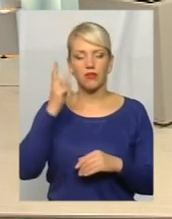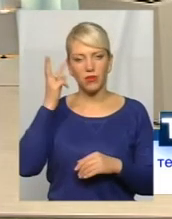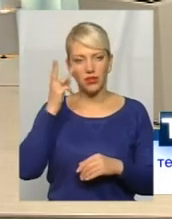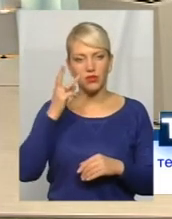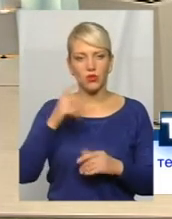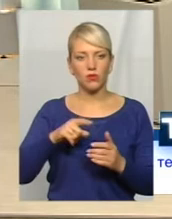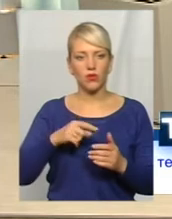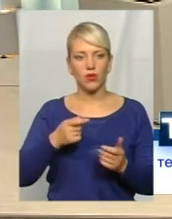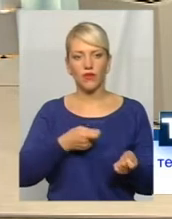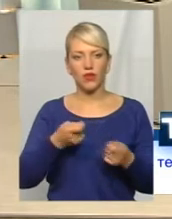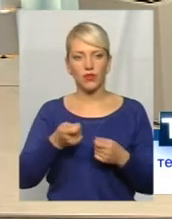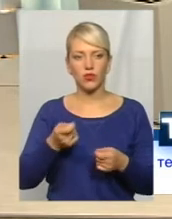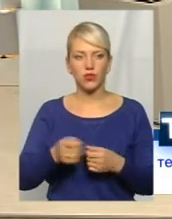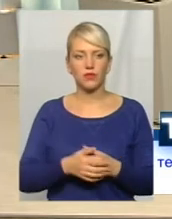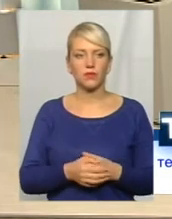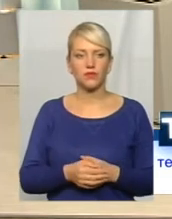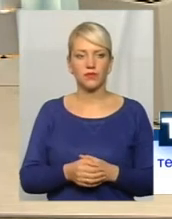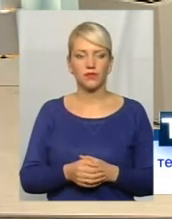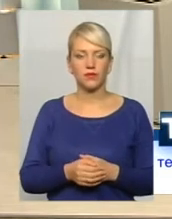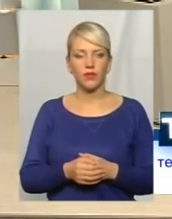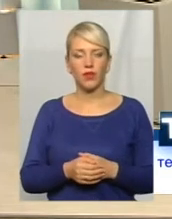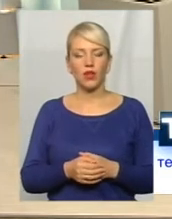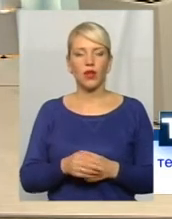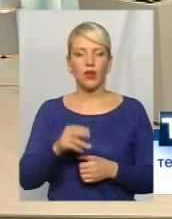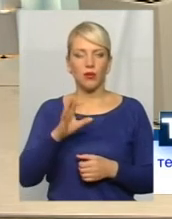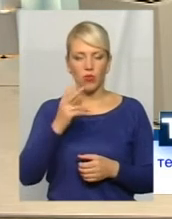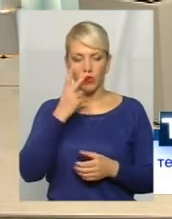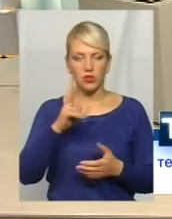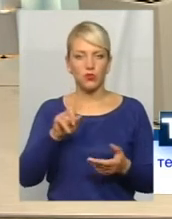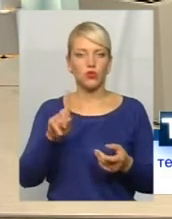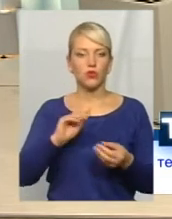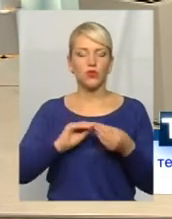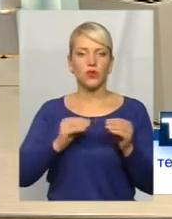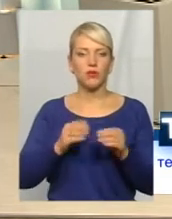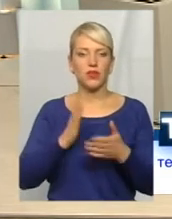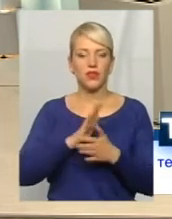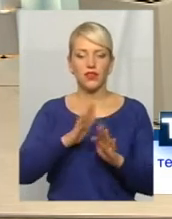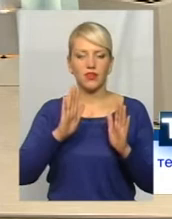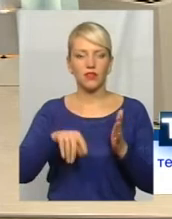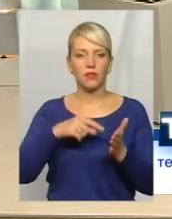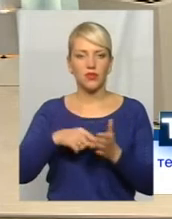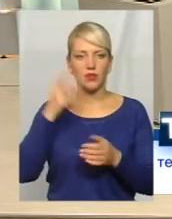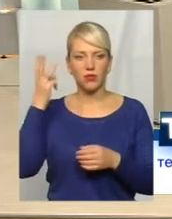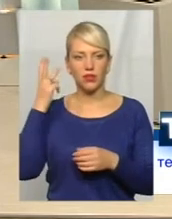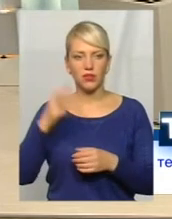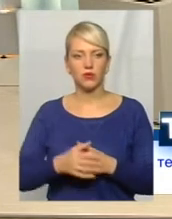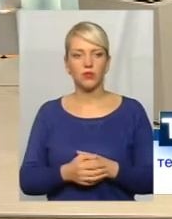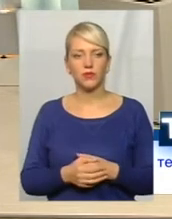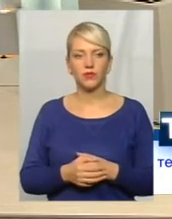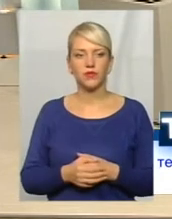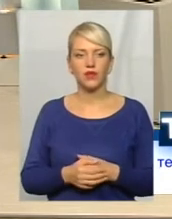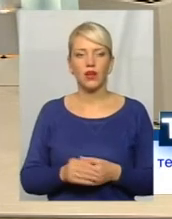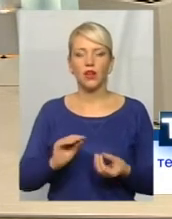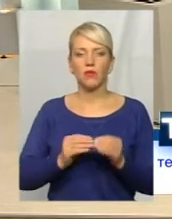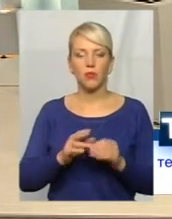проблема вивозу. Я далі продовжу, тому що все-таки проблеми, я не погоджуся з вами, що проблем в Хмельницькому немає. Проблеми